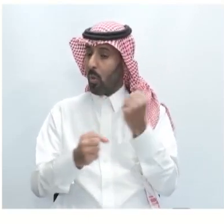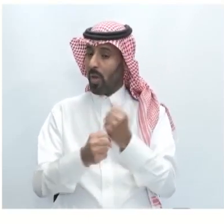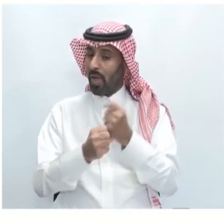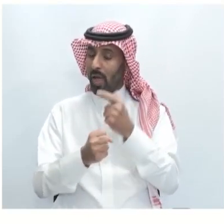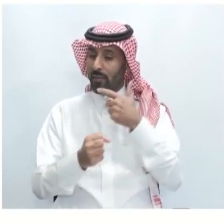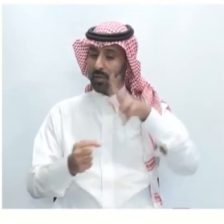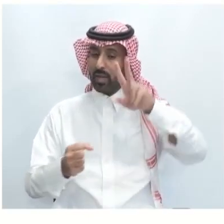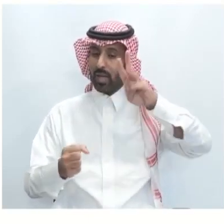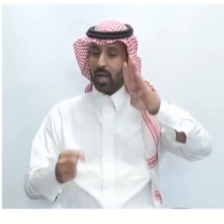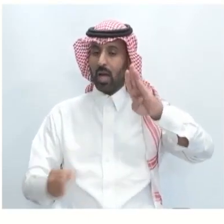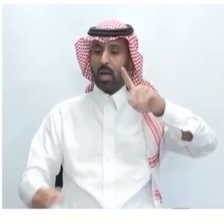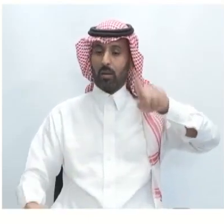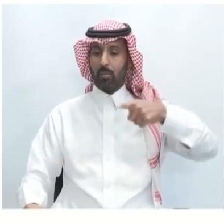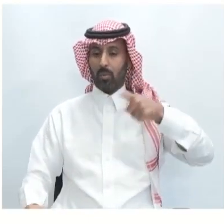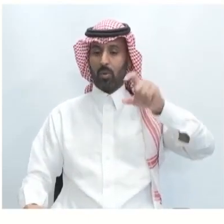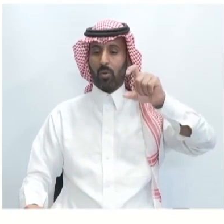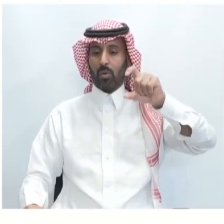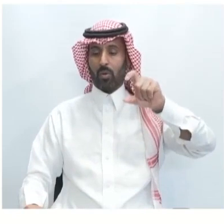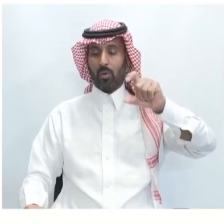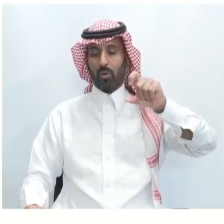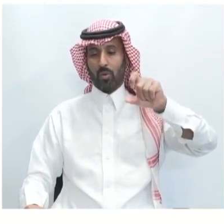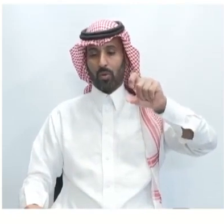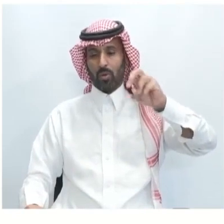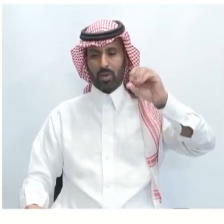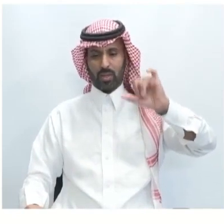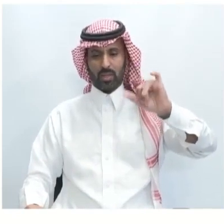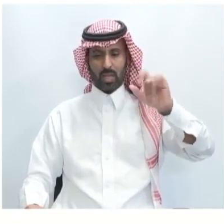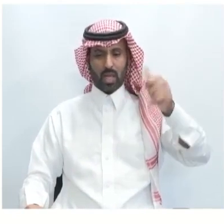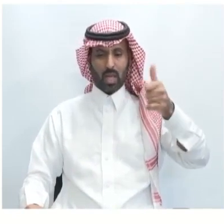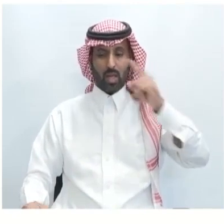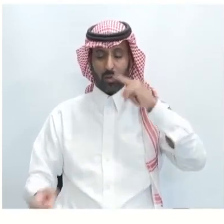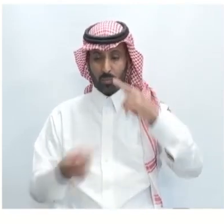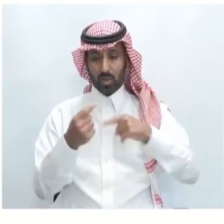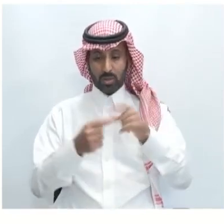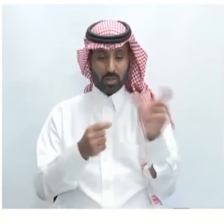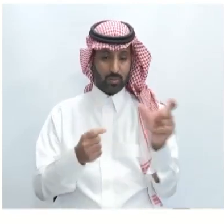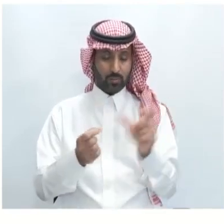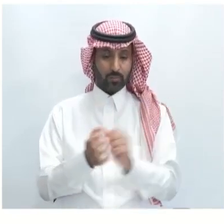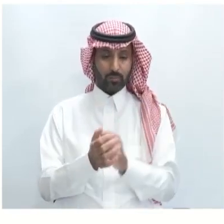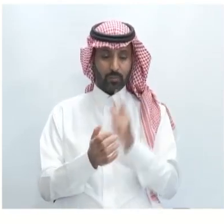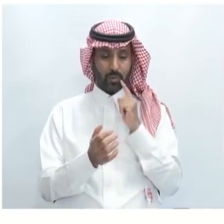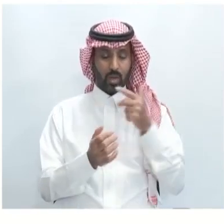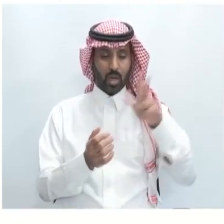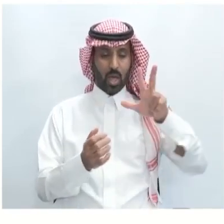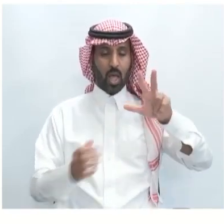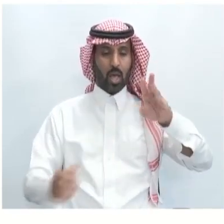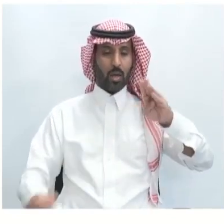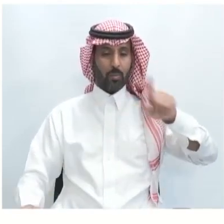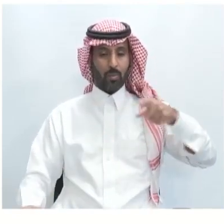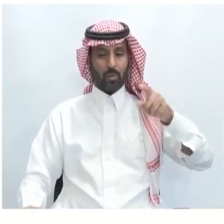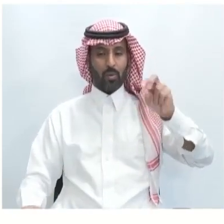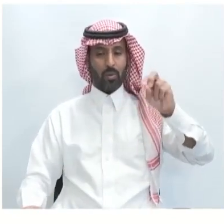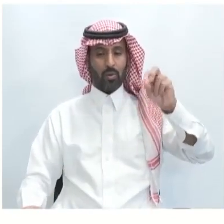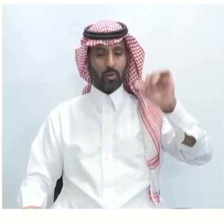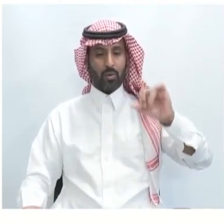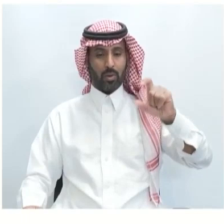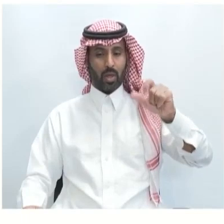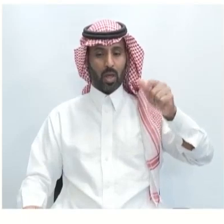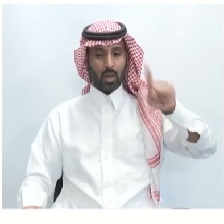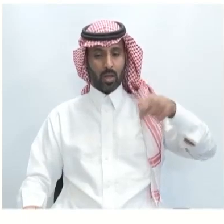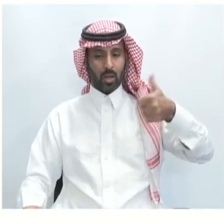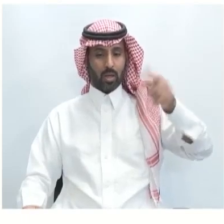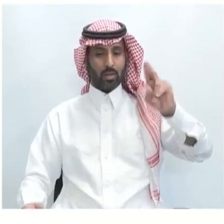في المخلوقات الحيه مراجعه المفردات المتشكلات الفراغيه سيكون لها ارتباط في درس اليوم